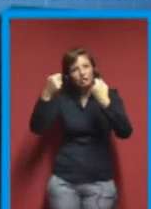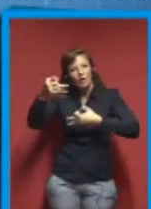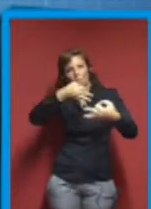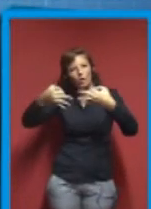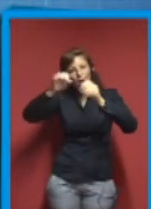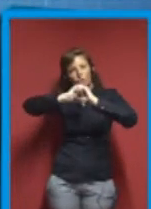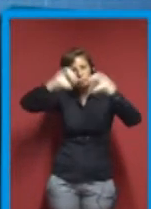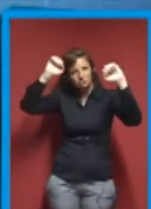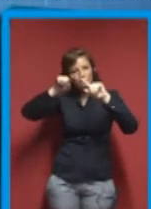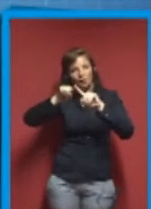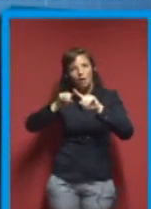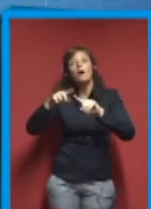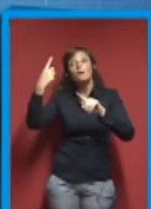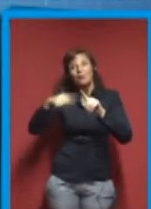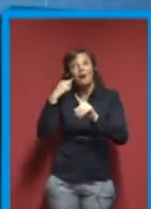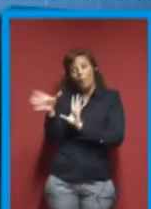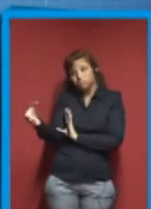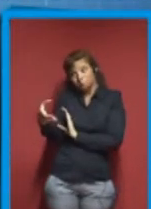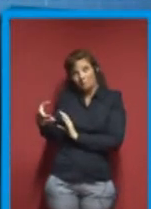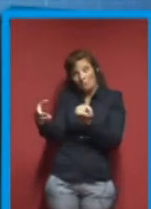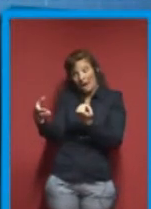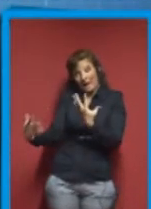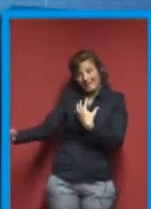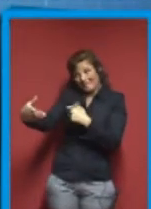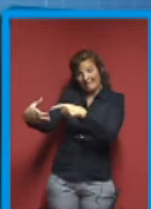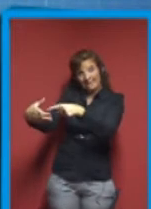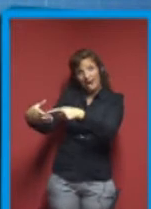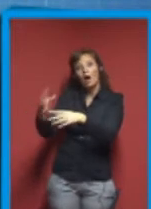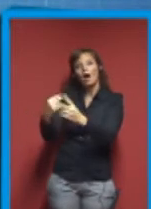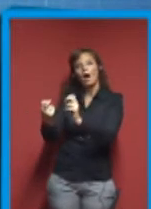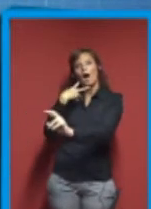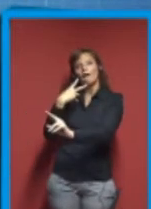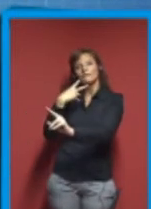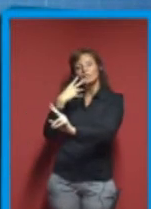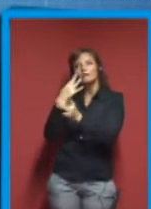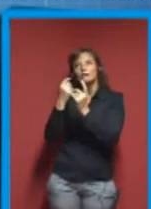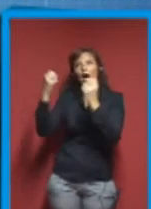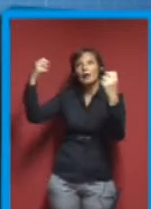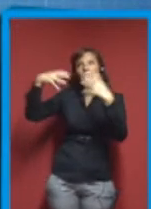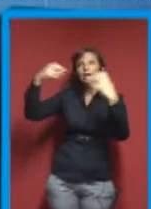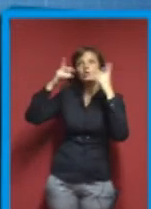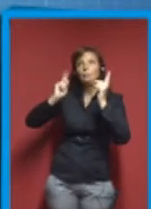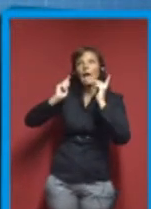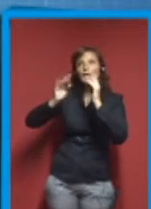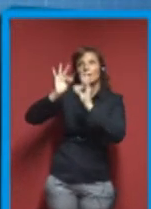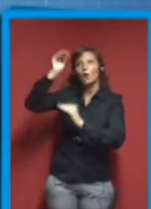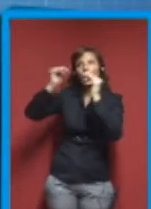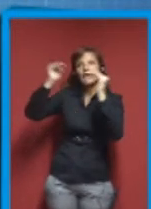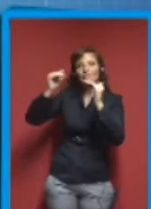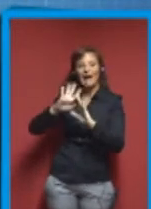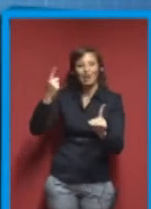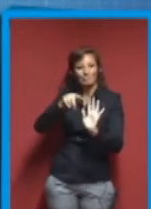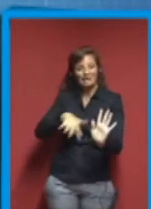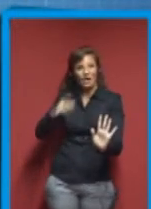propria mappa della lettura delle radiazioni sull'isola. Infatti questa è la zona del